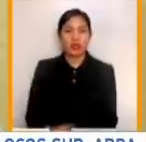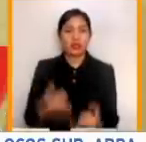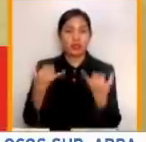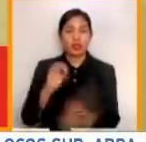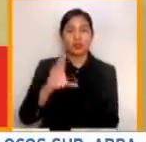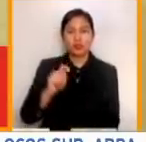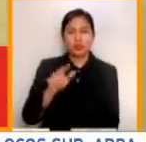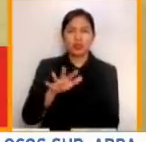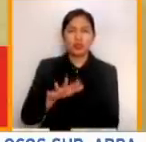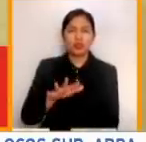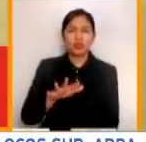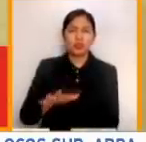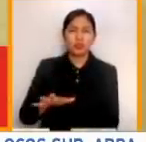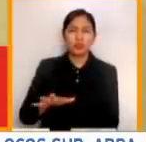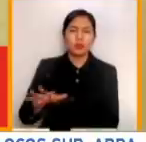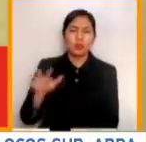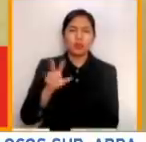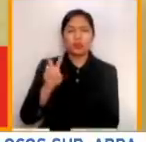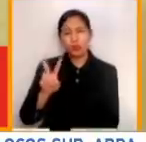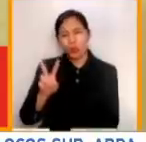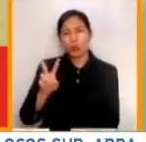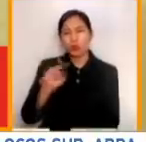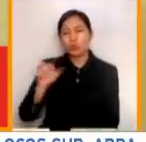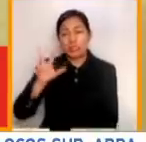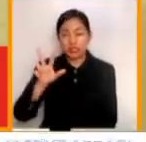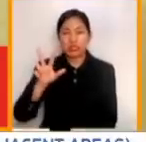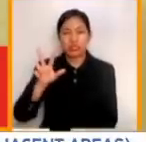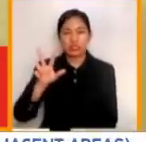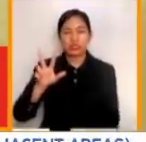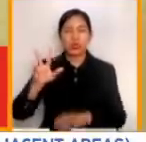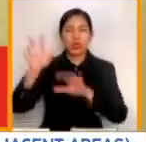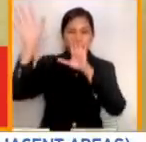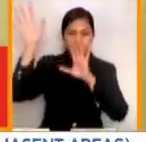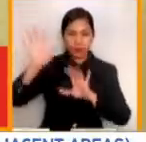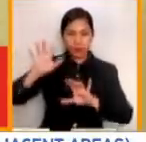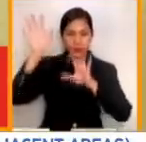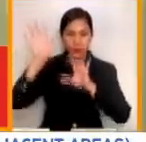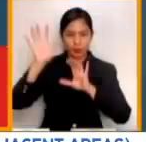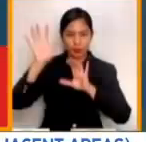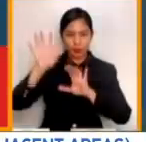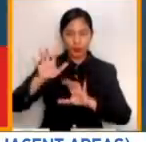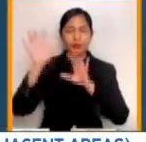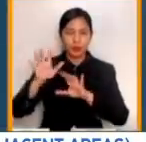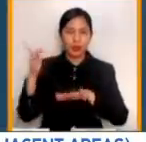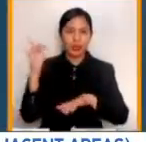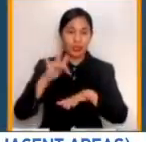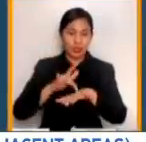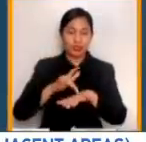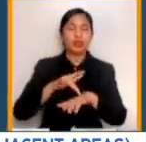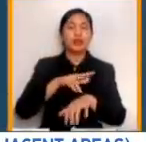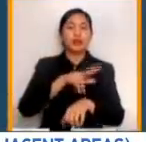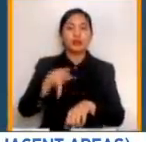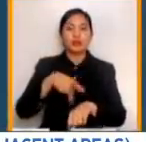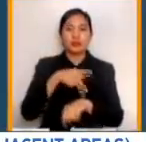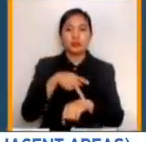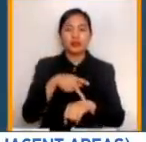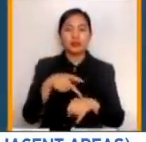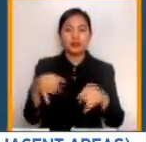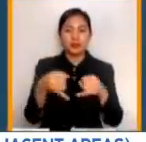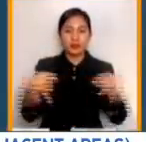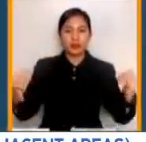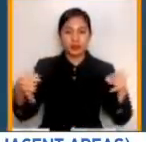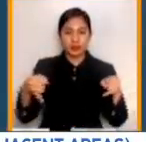posibleng mabuo o pumasok ng Philippine Area of Responsibility ayon po sa PAGASA. Ayon pa sa ahensya, mas mataas ang chance